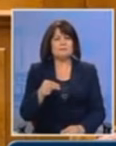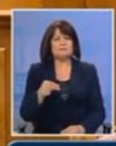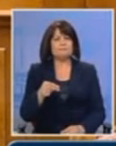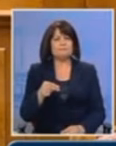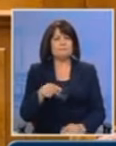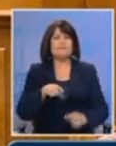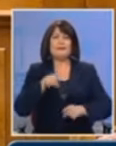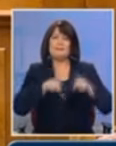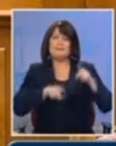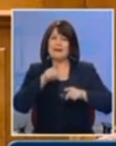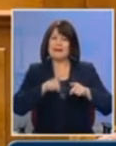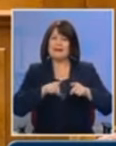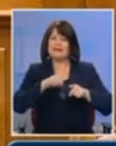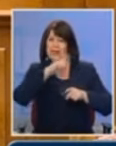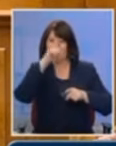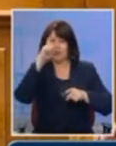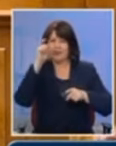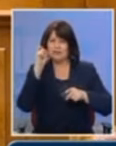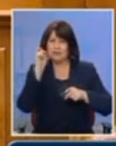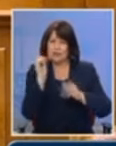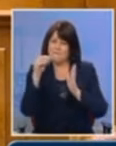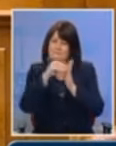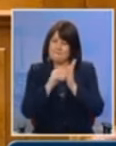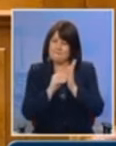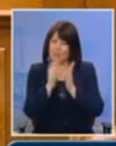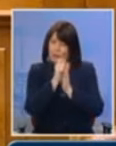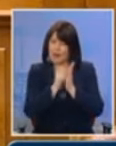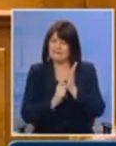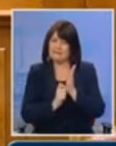ότι κάποιες δύσκολες παρεμβάσεις που περιγράφονται σε αυτή την πρόταση